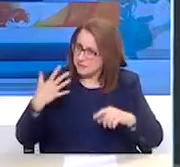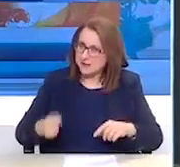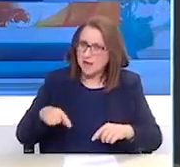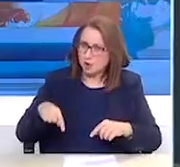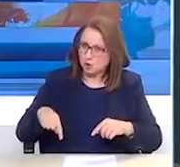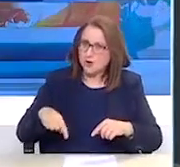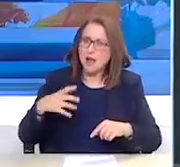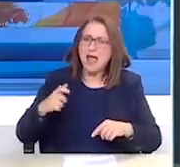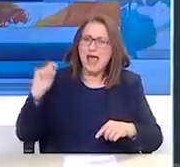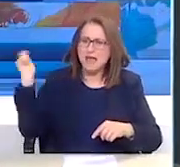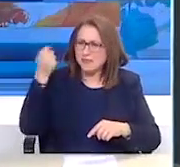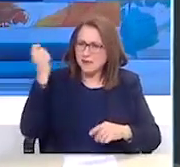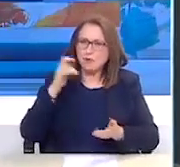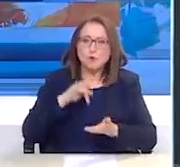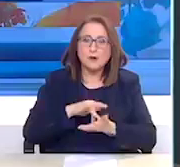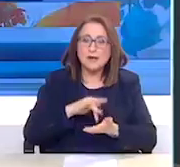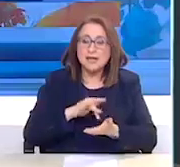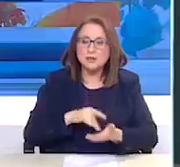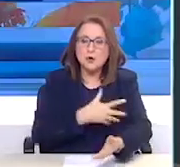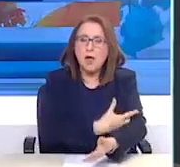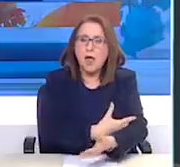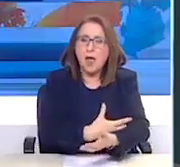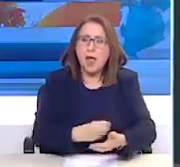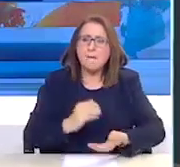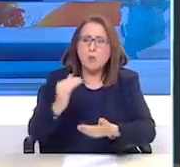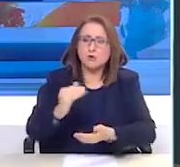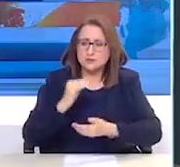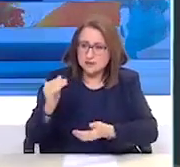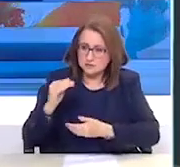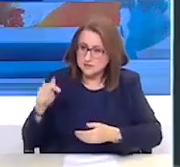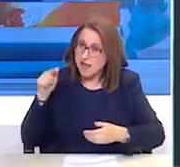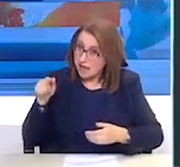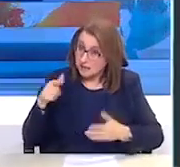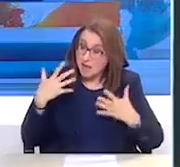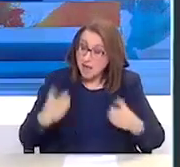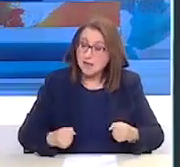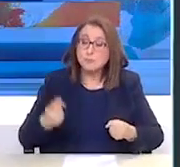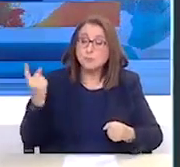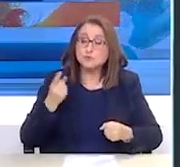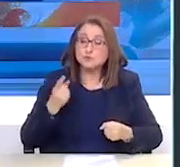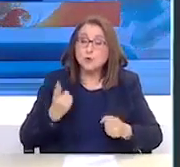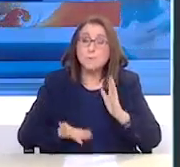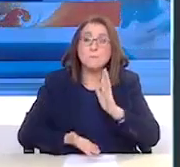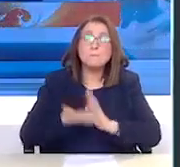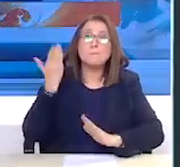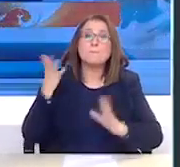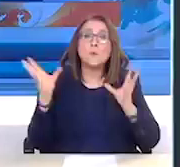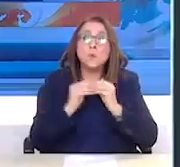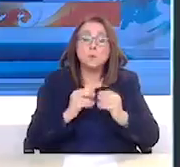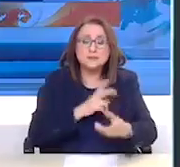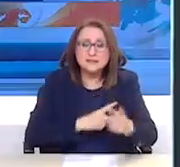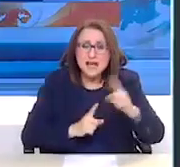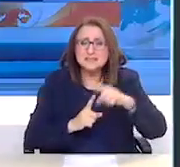έχει την παραγωγική δυνατότητα να κάνει μεγάλο αριθμό τεστ ημερησίων και έχουμε εξασφαλίσει τον απαραίτητο